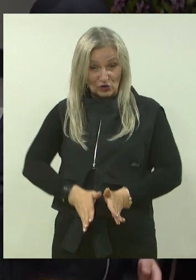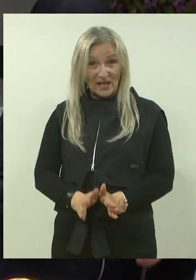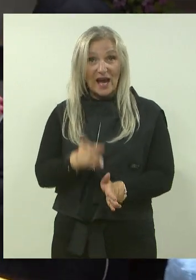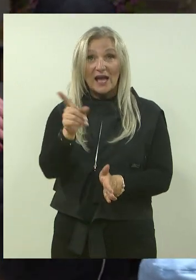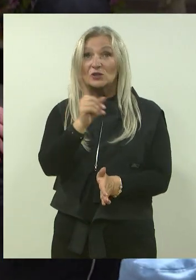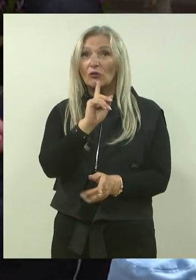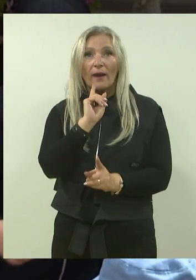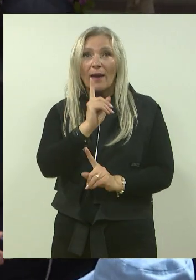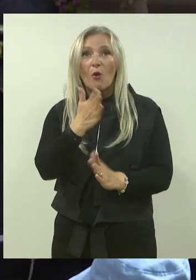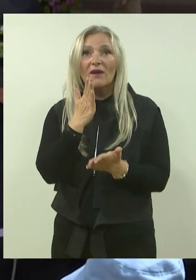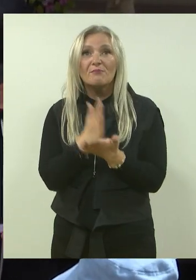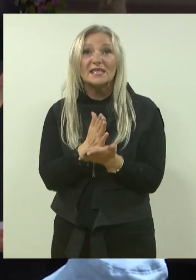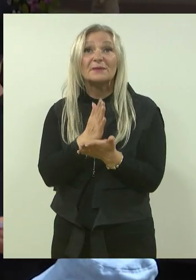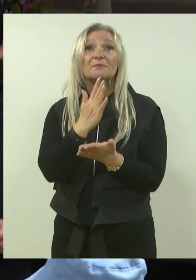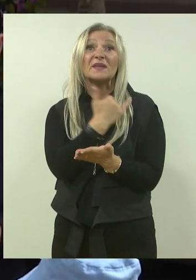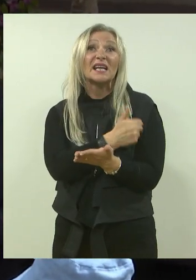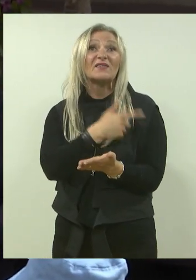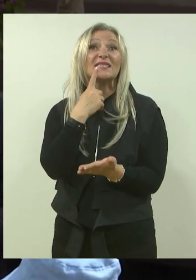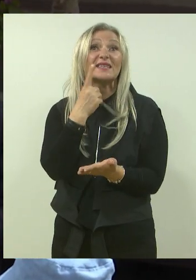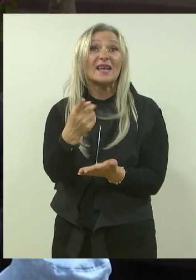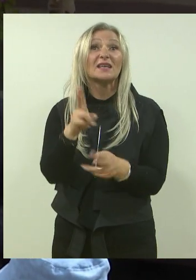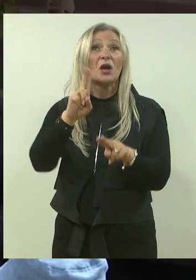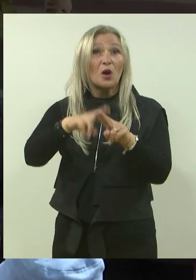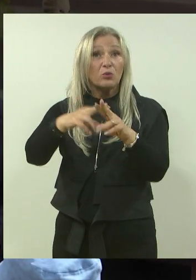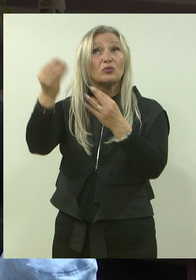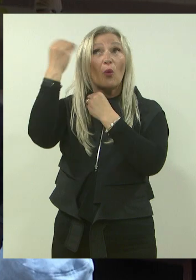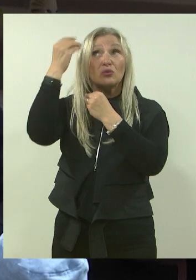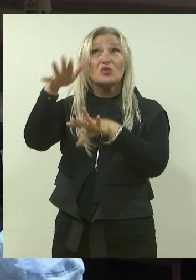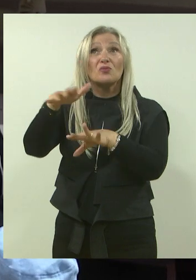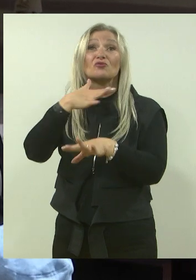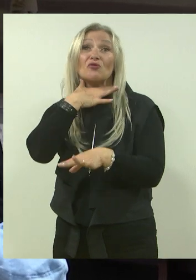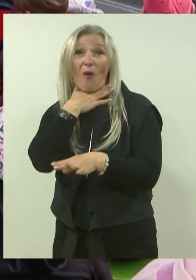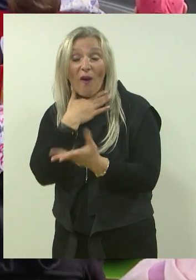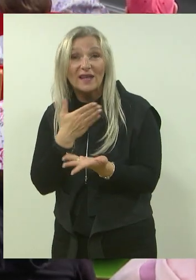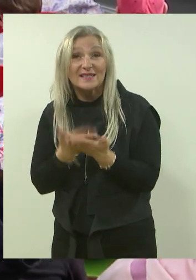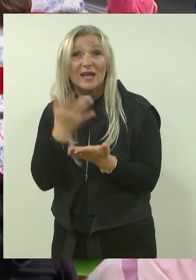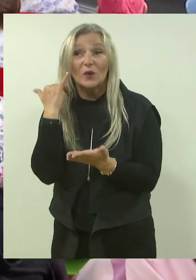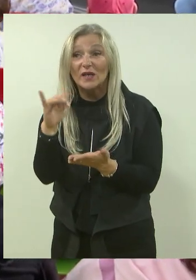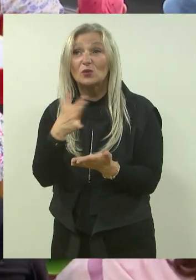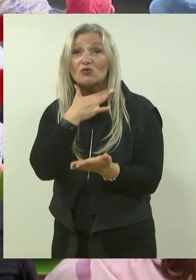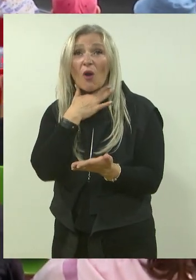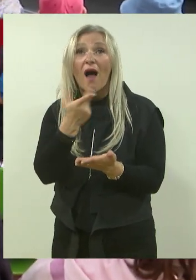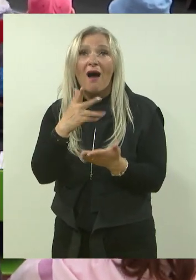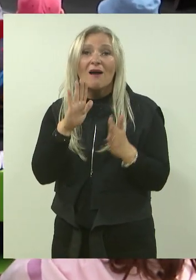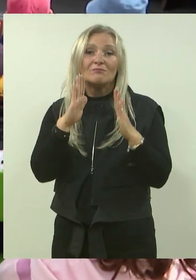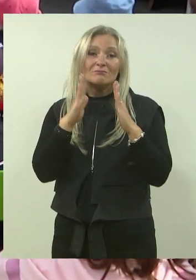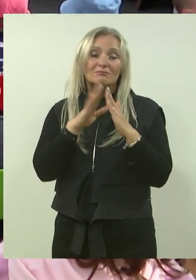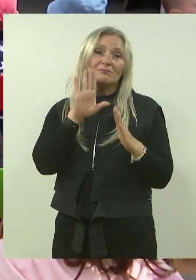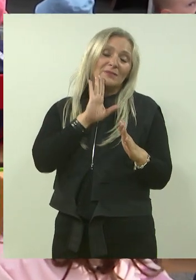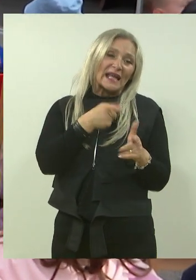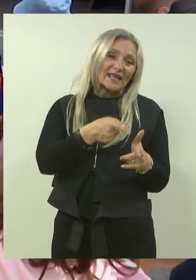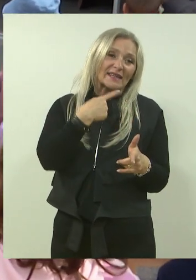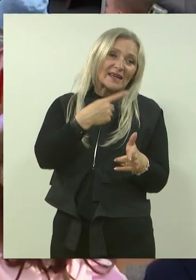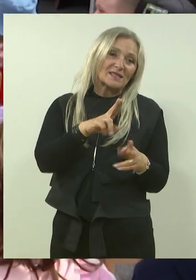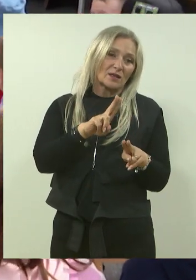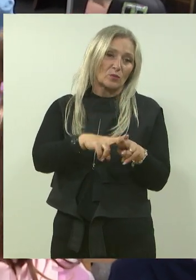biti književni. Dakle, književni će oni naučiti u školi, zato idu u školu, a ovaj materinski će se zaboraviti. Tako da zbog toga